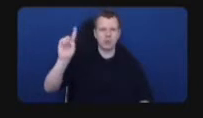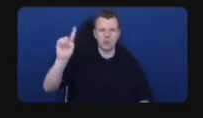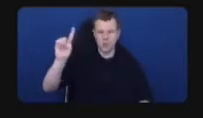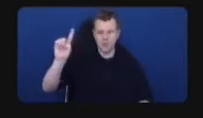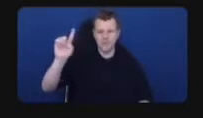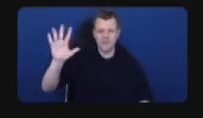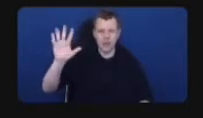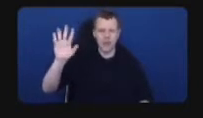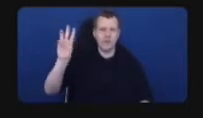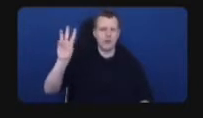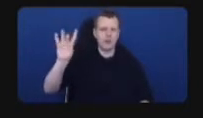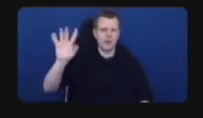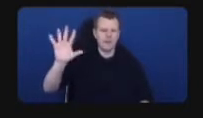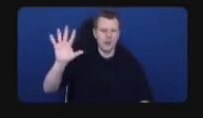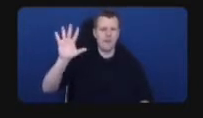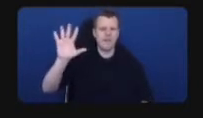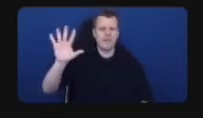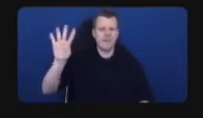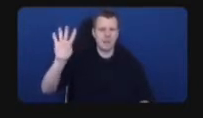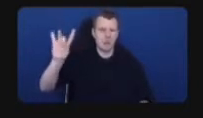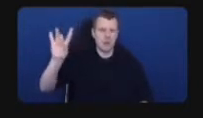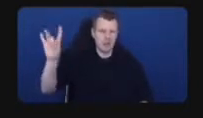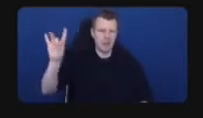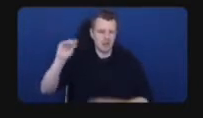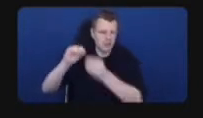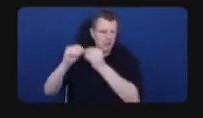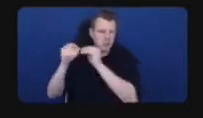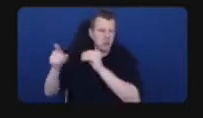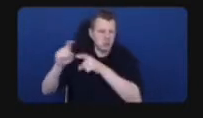covid@philly.gov 或者打电话给我们